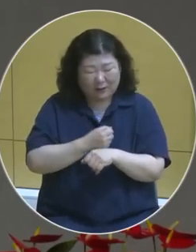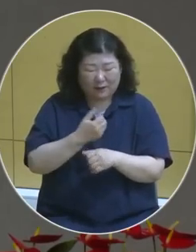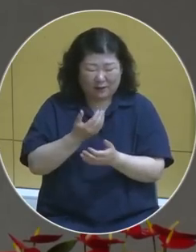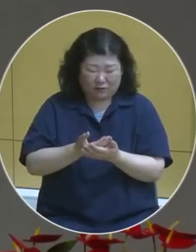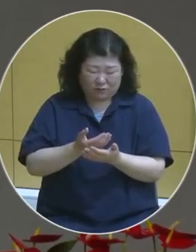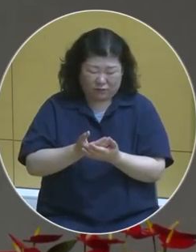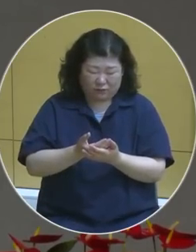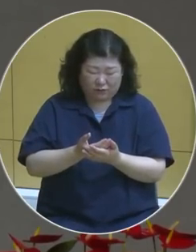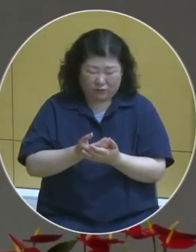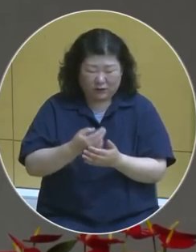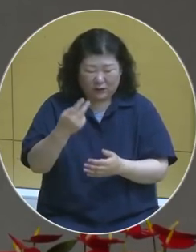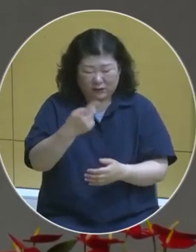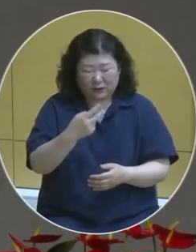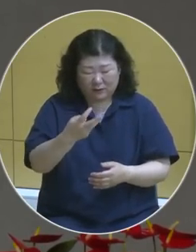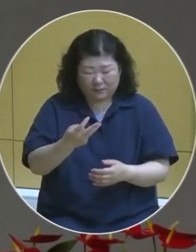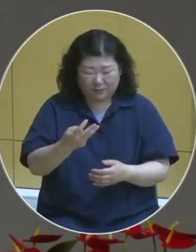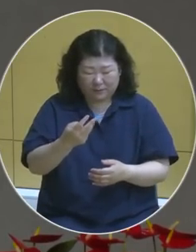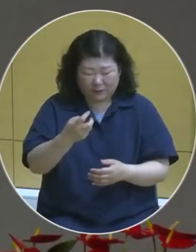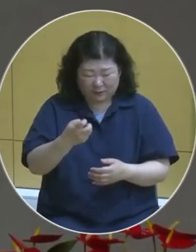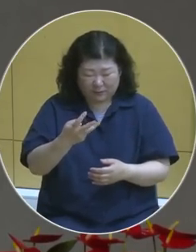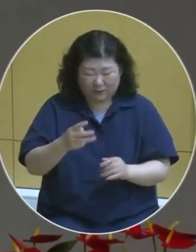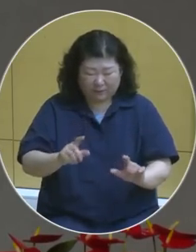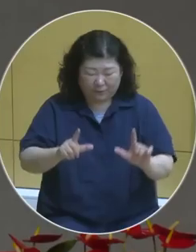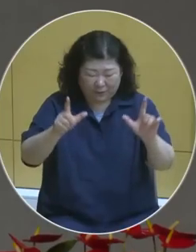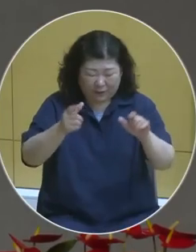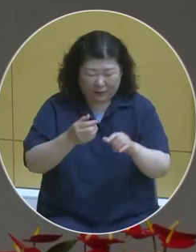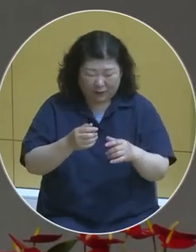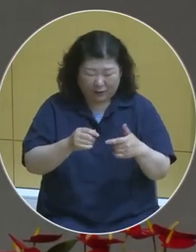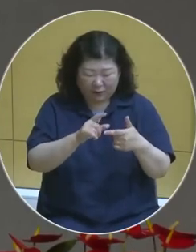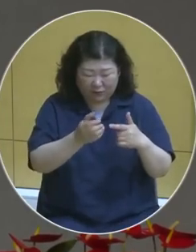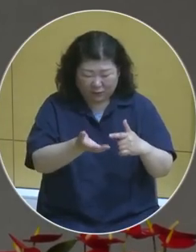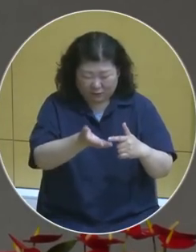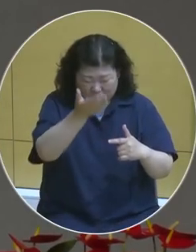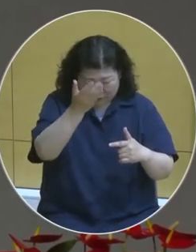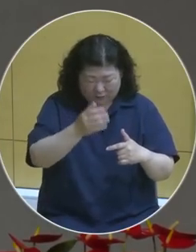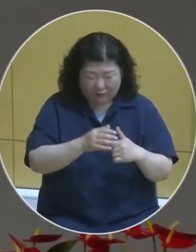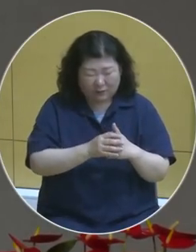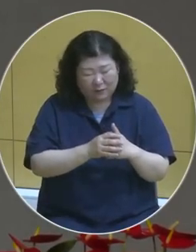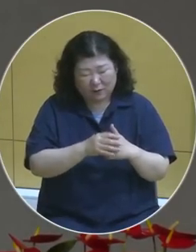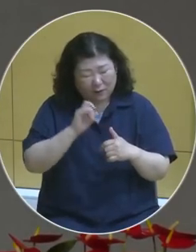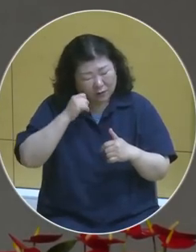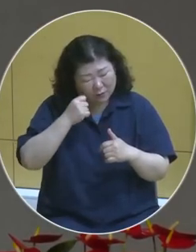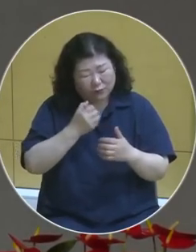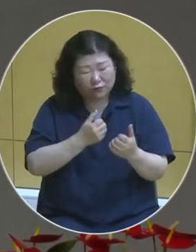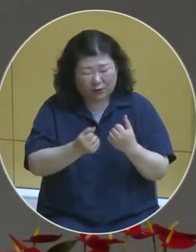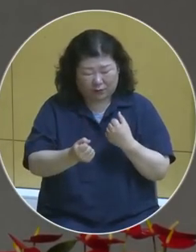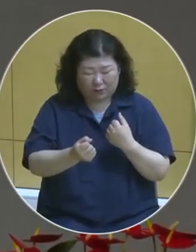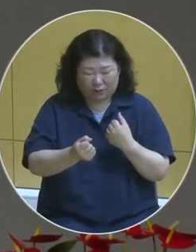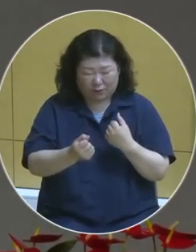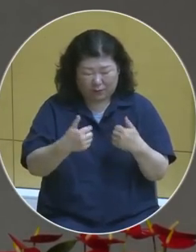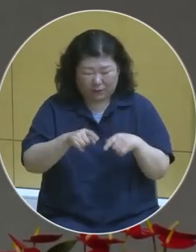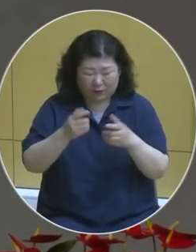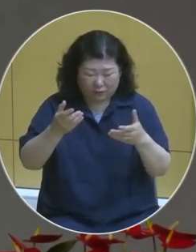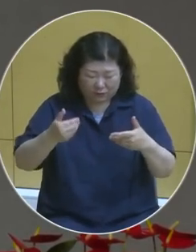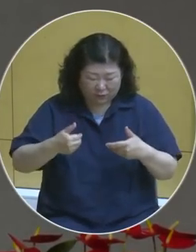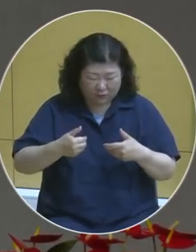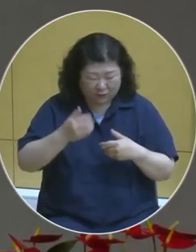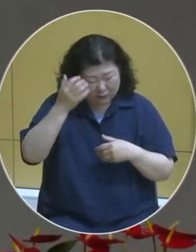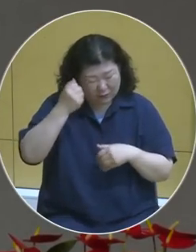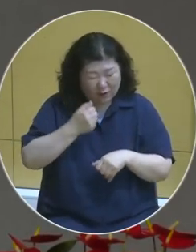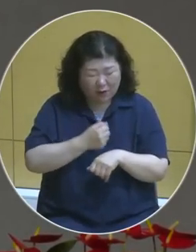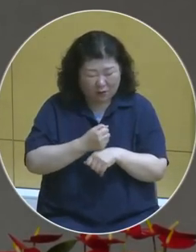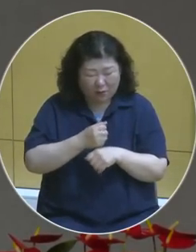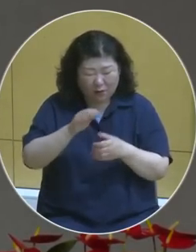2023년 상반기 어려운 중에도 선하고 아름답게 인도하신 주님을 찬양하며 남은 후반기에 하나님이 삶의 여정